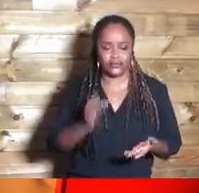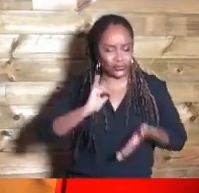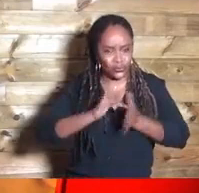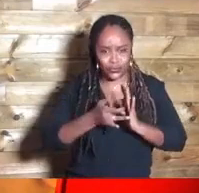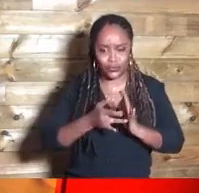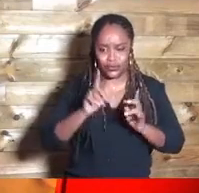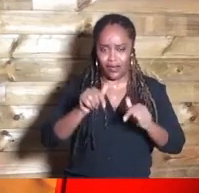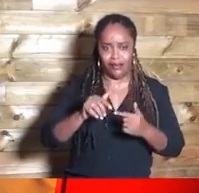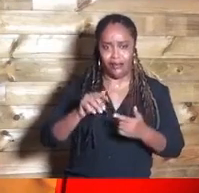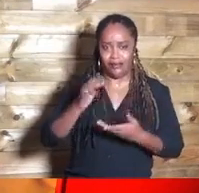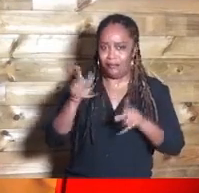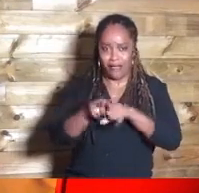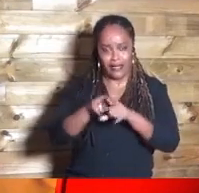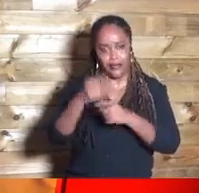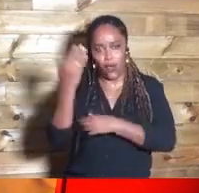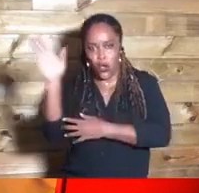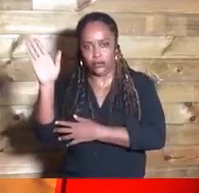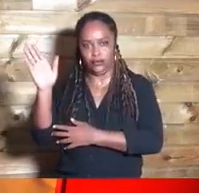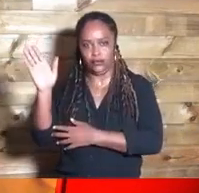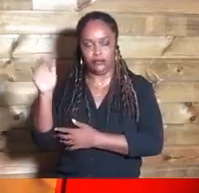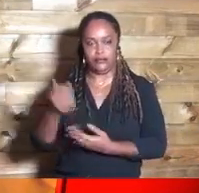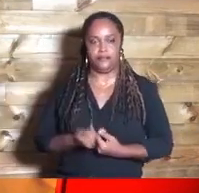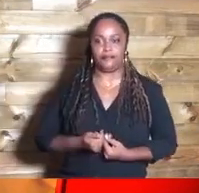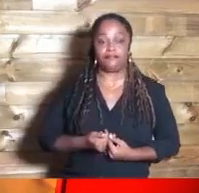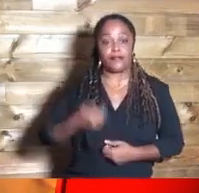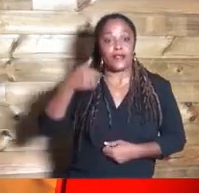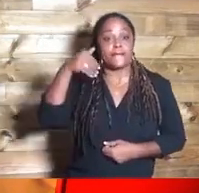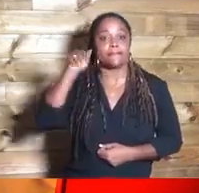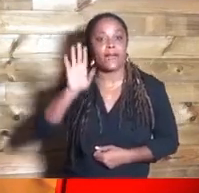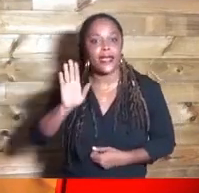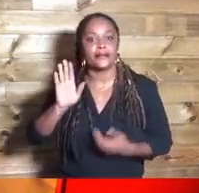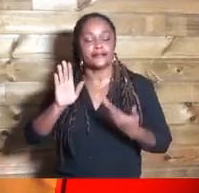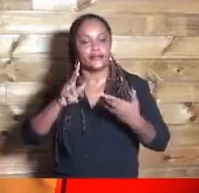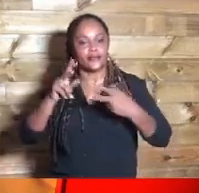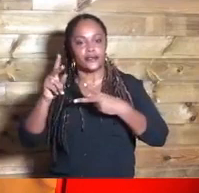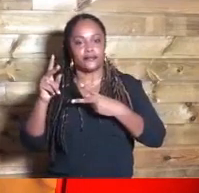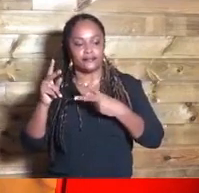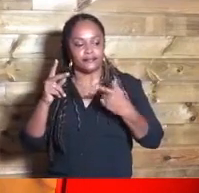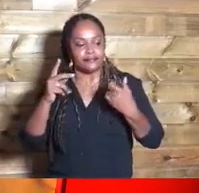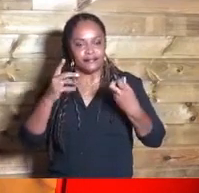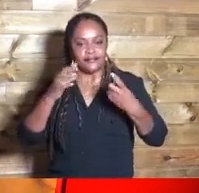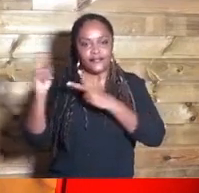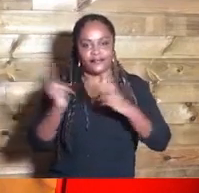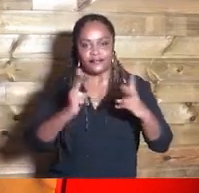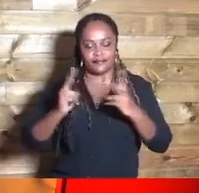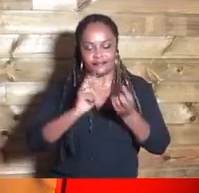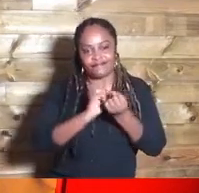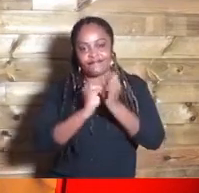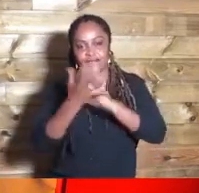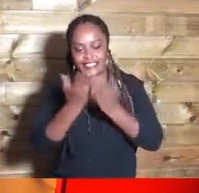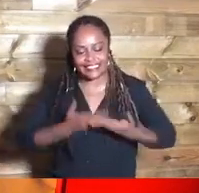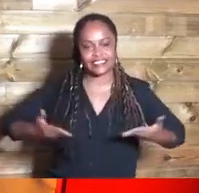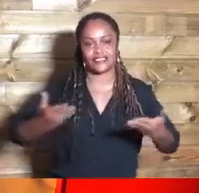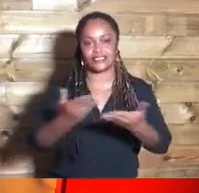Mais le vent s'est levé. Il s'est levé, mes frères, et un souffle nouveau qui prend sa source de toutes